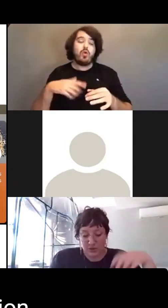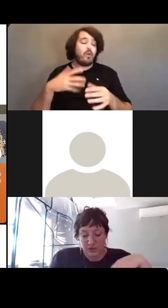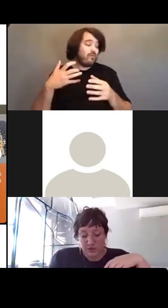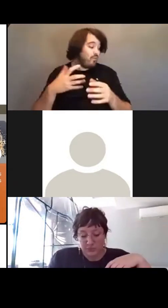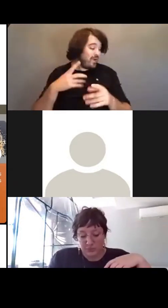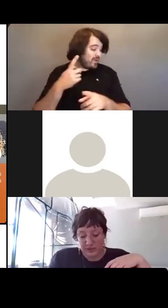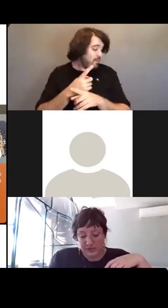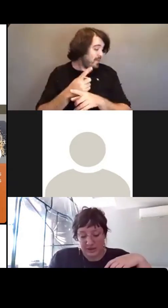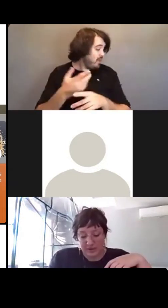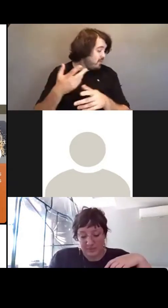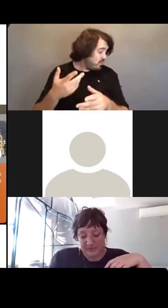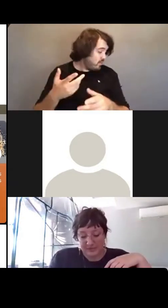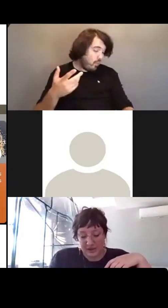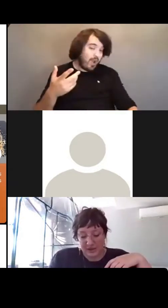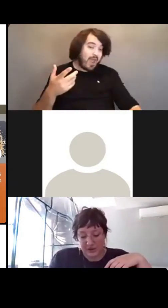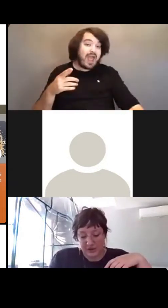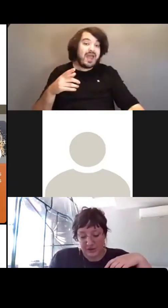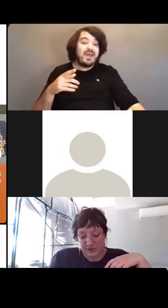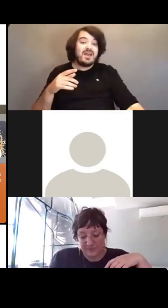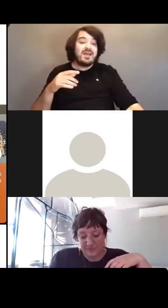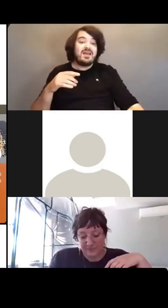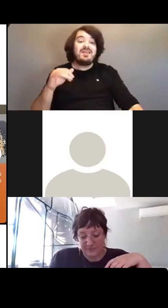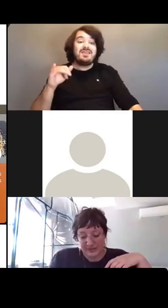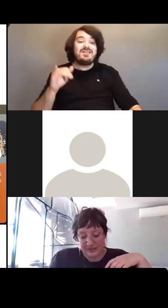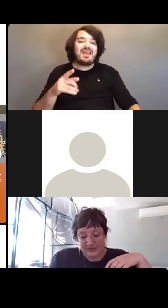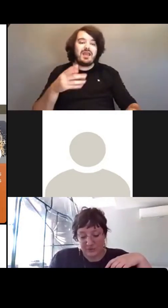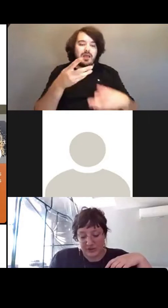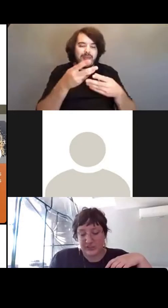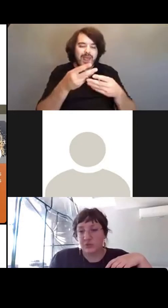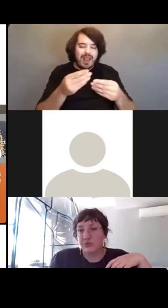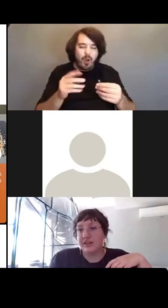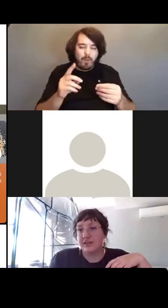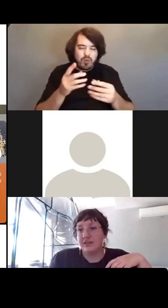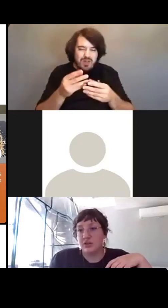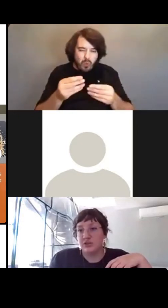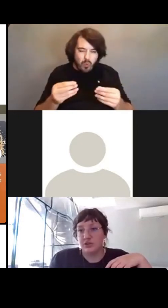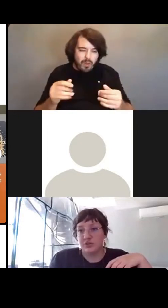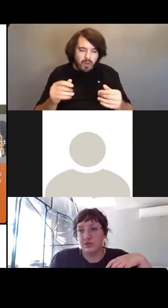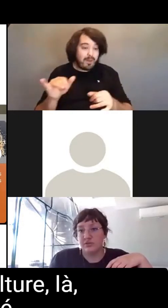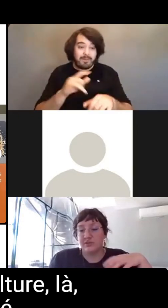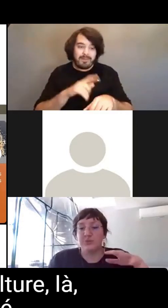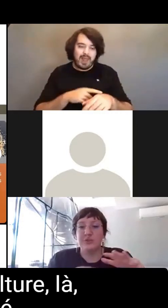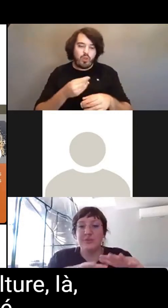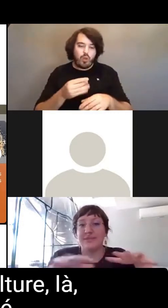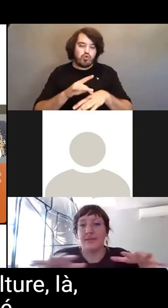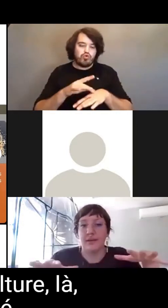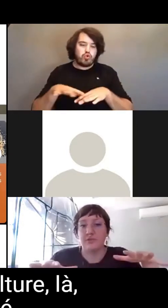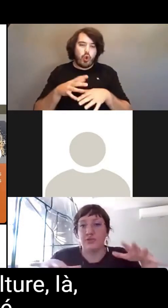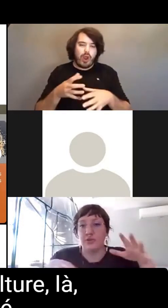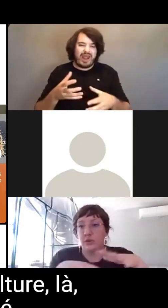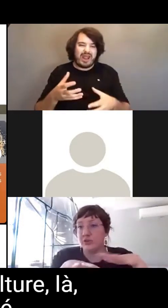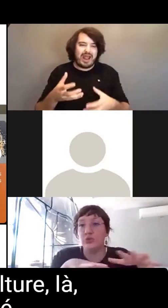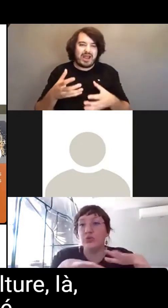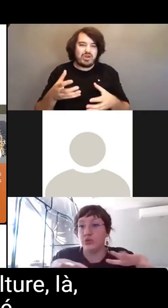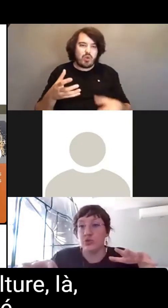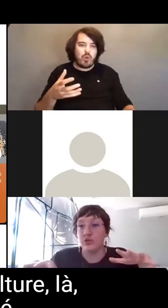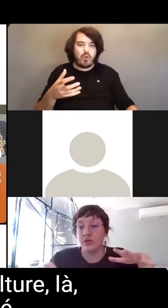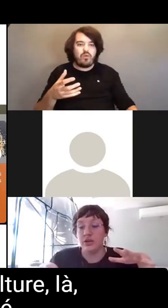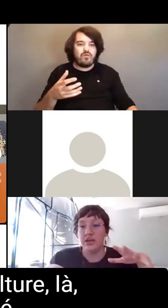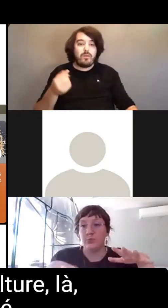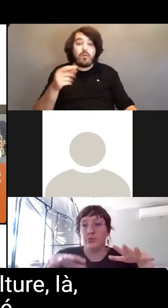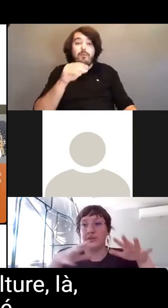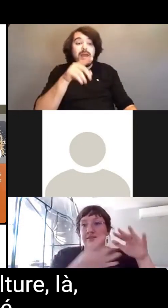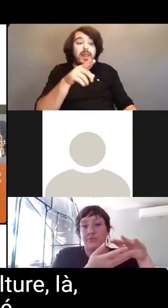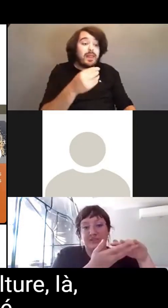décomposition. Puis, en même temps, ça va réchauffer le sol. Tu sais, vous pouvez le mettre à côté d'une culture,